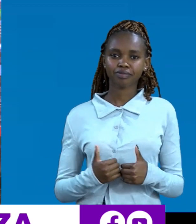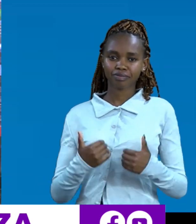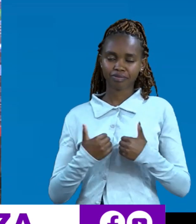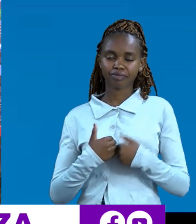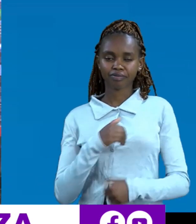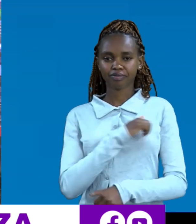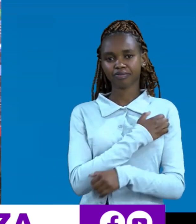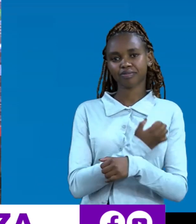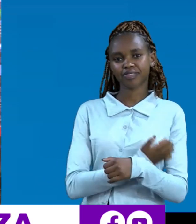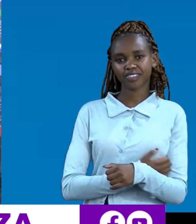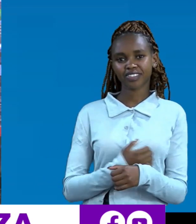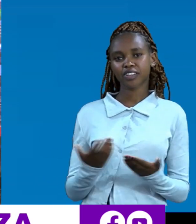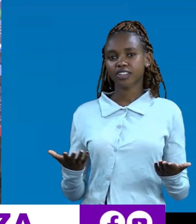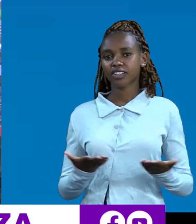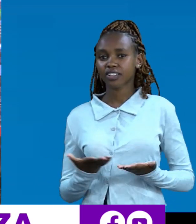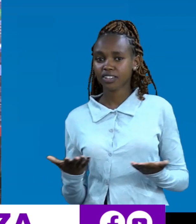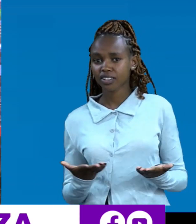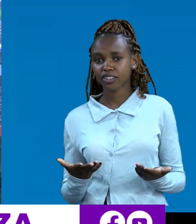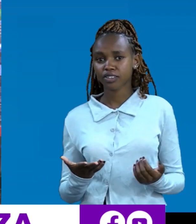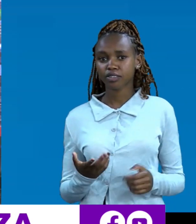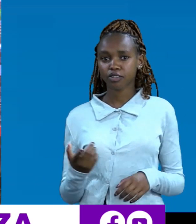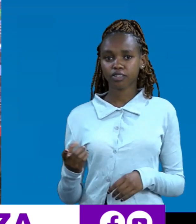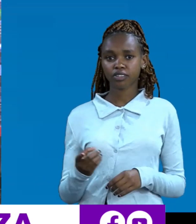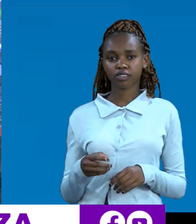Hata tuulize iko wapi. Hata ukitaka